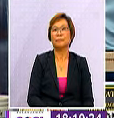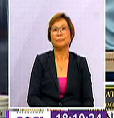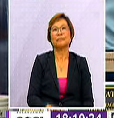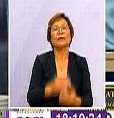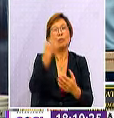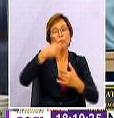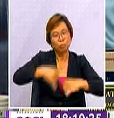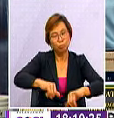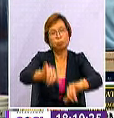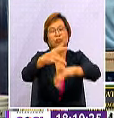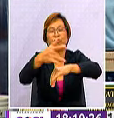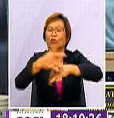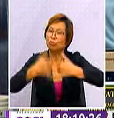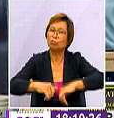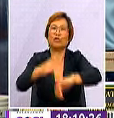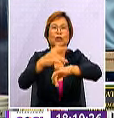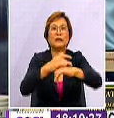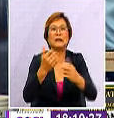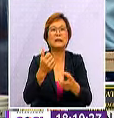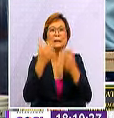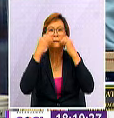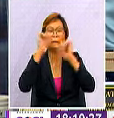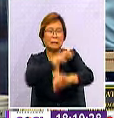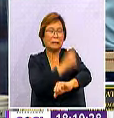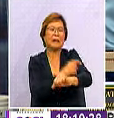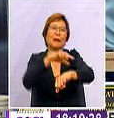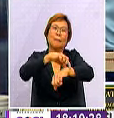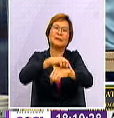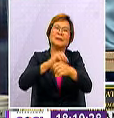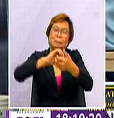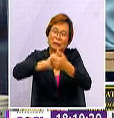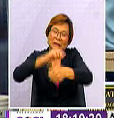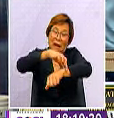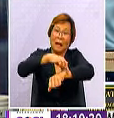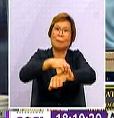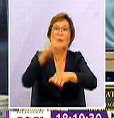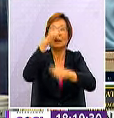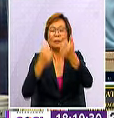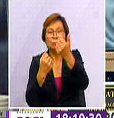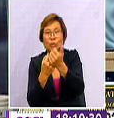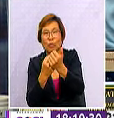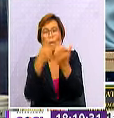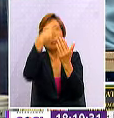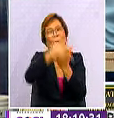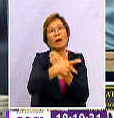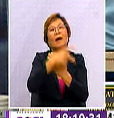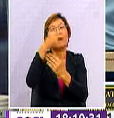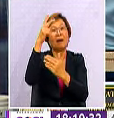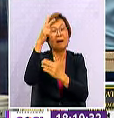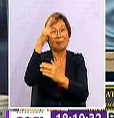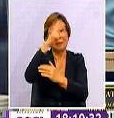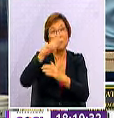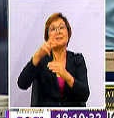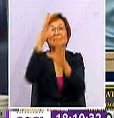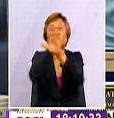langkah melestarikan teknologi hijau yang cekap tenaga dan mesra alam, kerajaan menyokong inisiatif yang telah diambil Kerajaan Negeri Sarawak